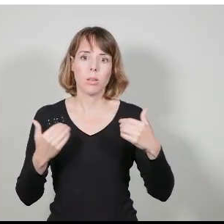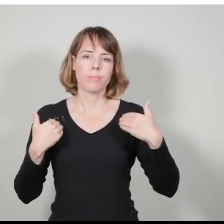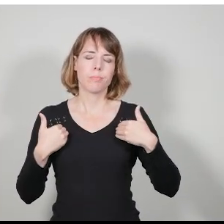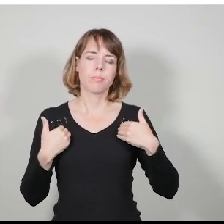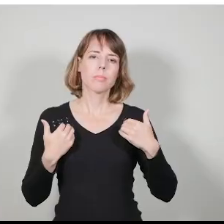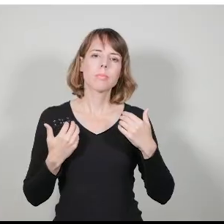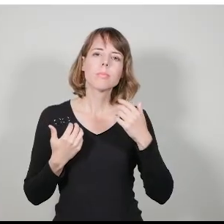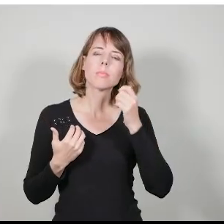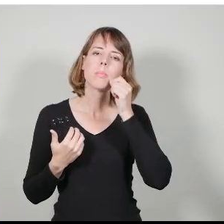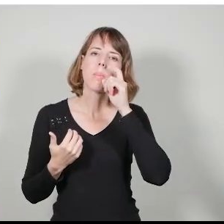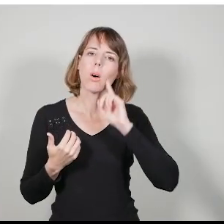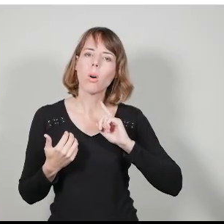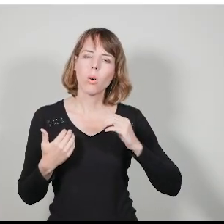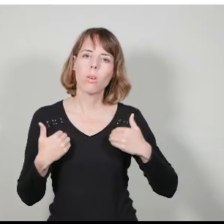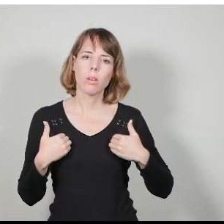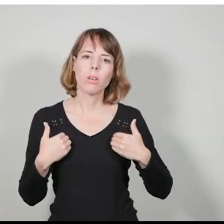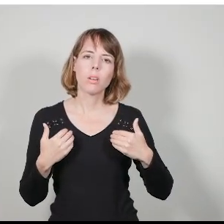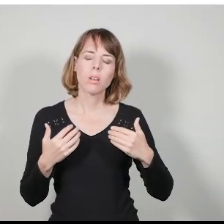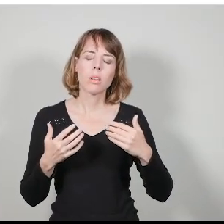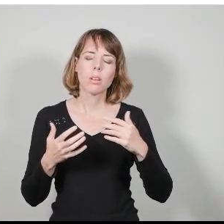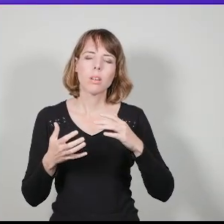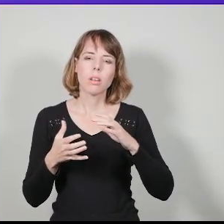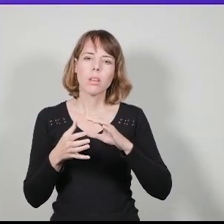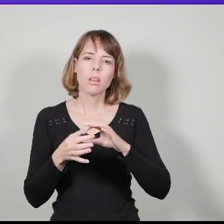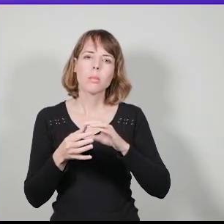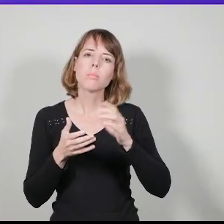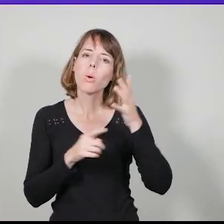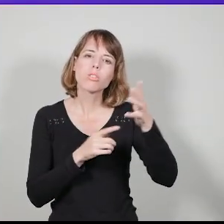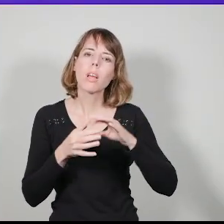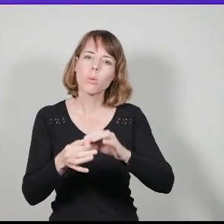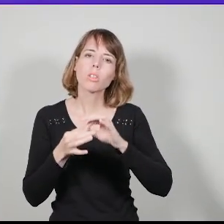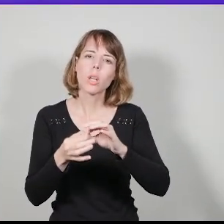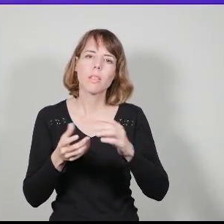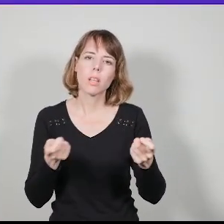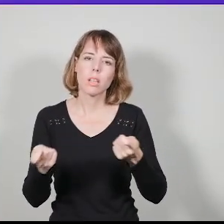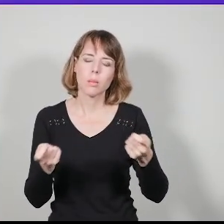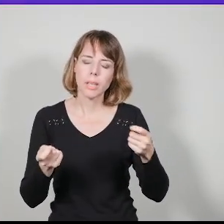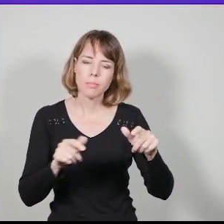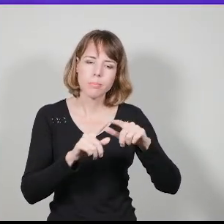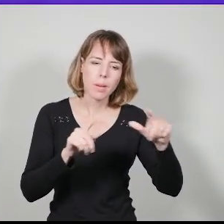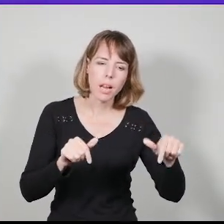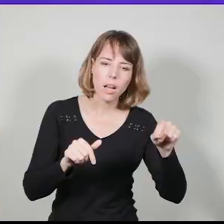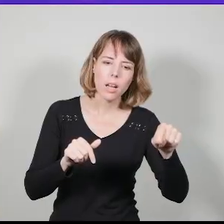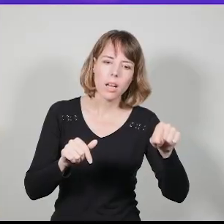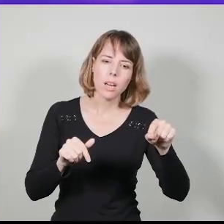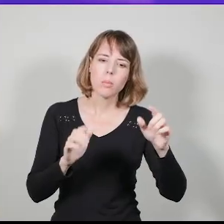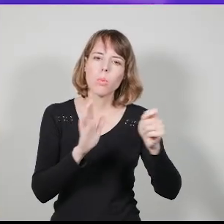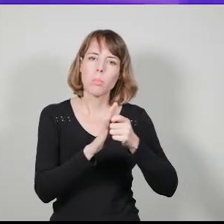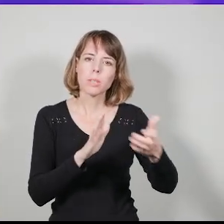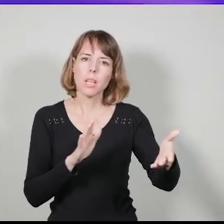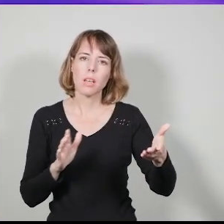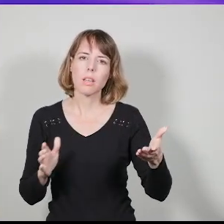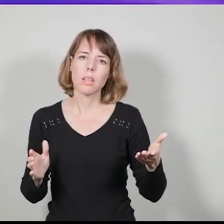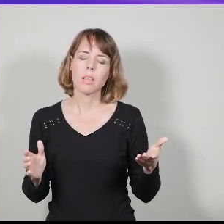parent, j'ai coordonné le projet, je n'étais pas présent aux rencontres. Donc, il y a une évaluation qui est d'ailleurs toujours en cours,